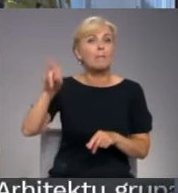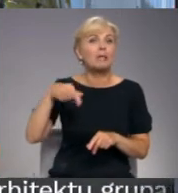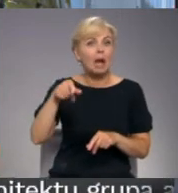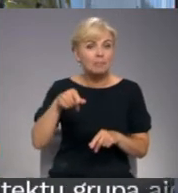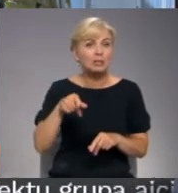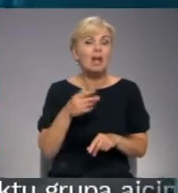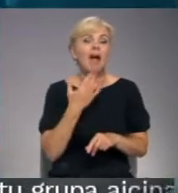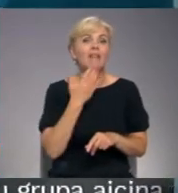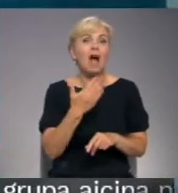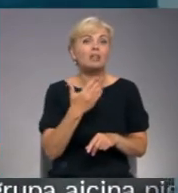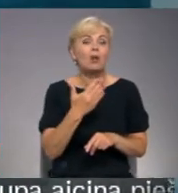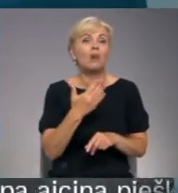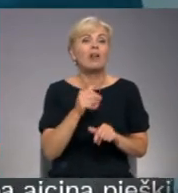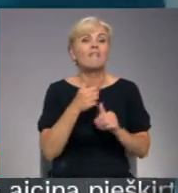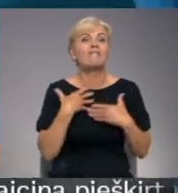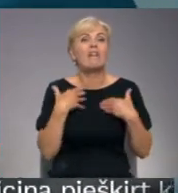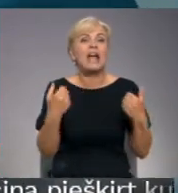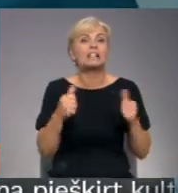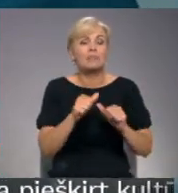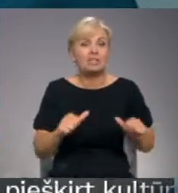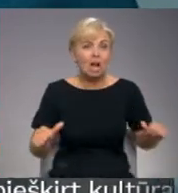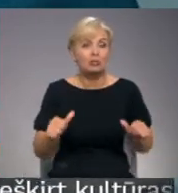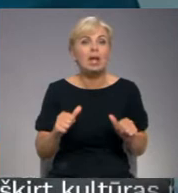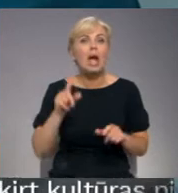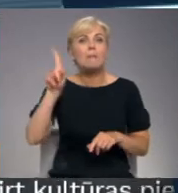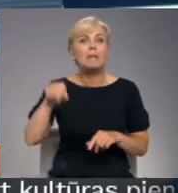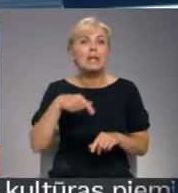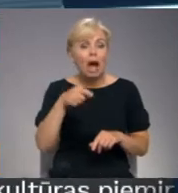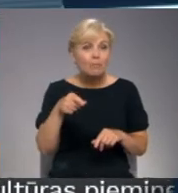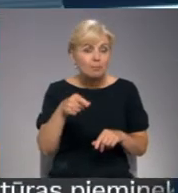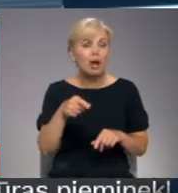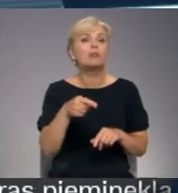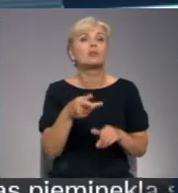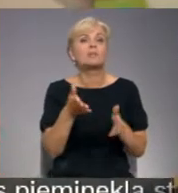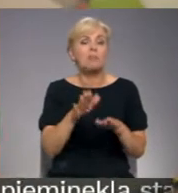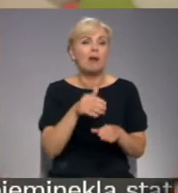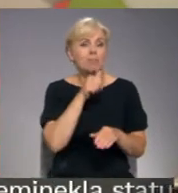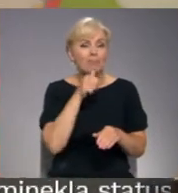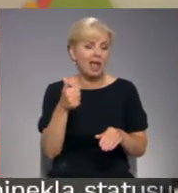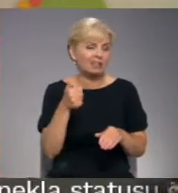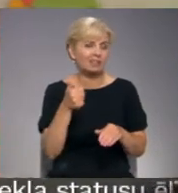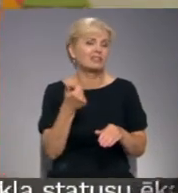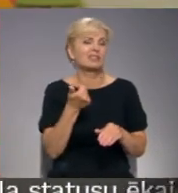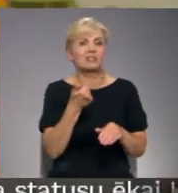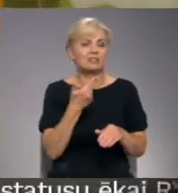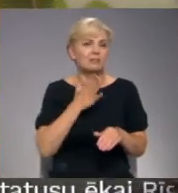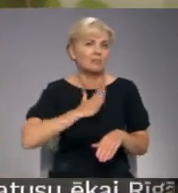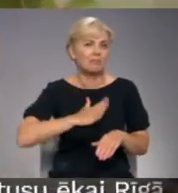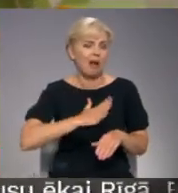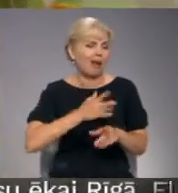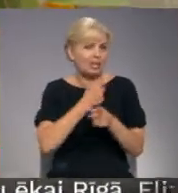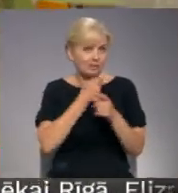Nacionālā veselības dienesta, bet šis pieprasījums toreiz palicis bez atsaucības. Arī par slimnīcu budžeta